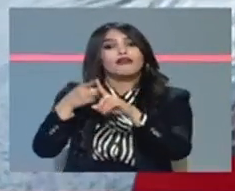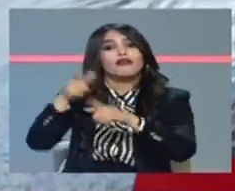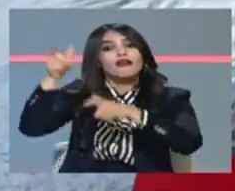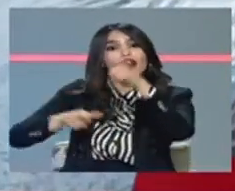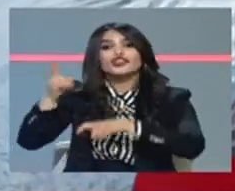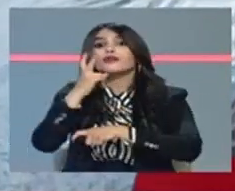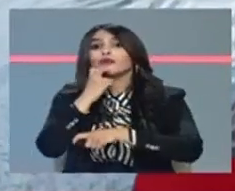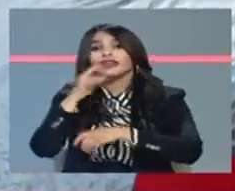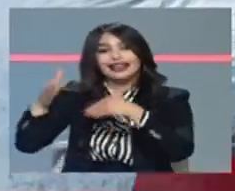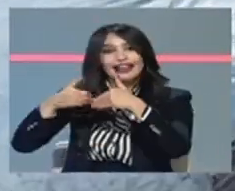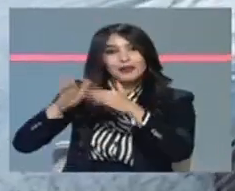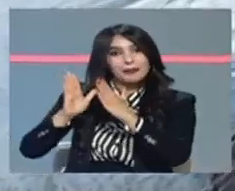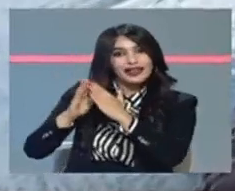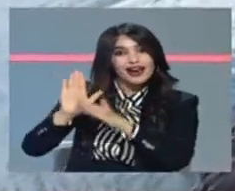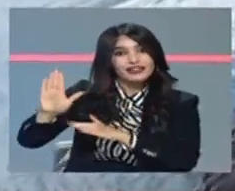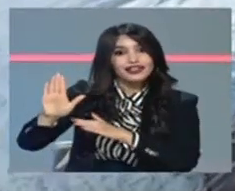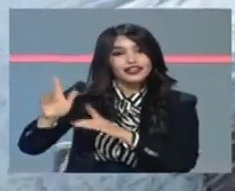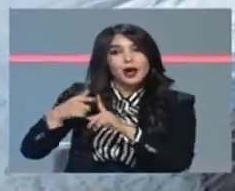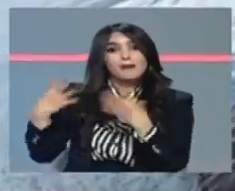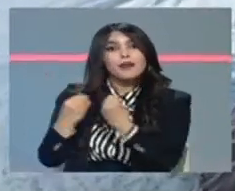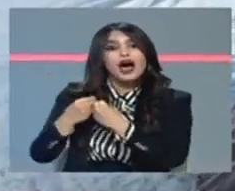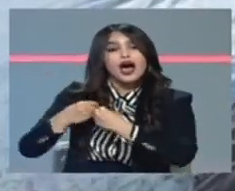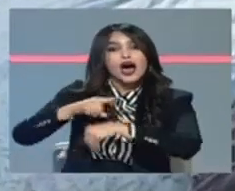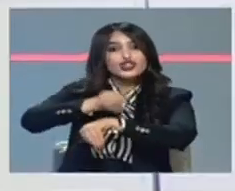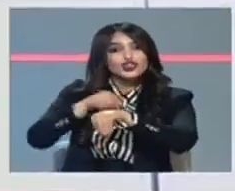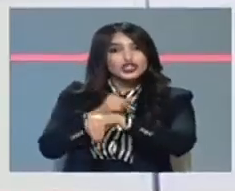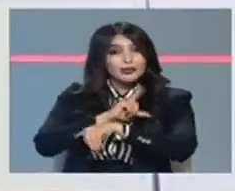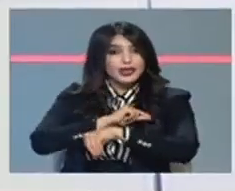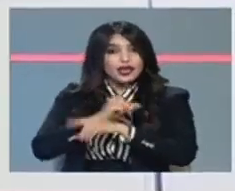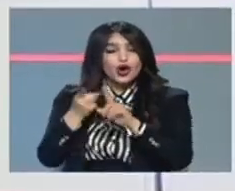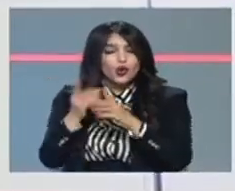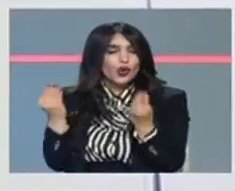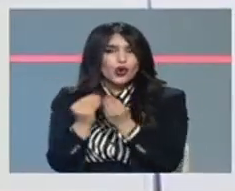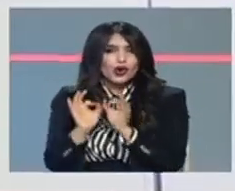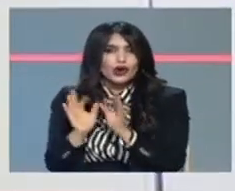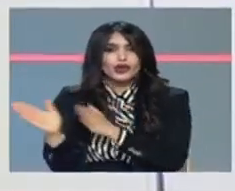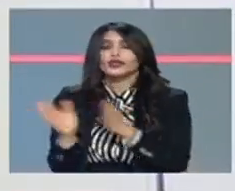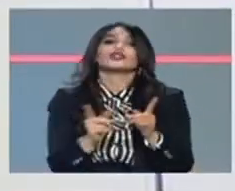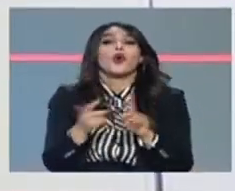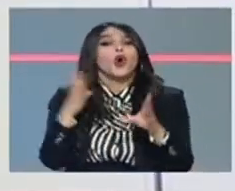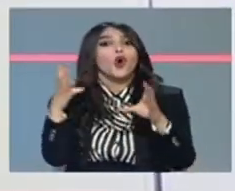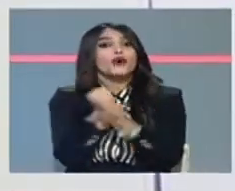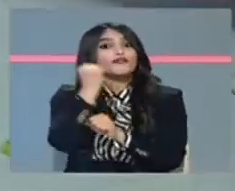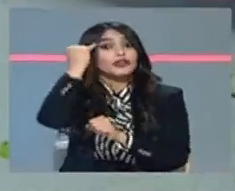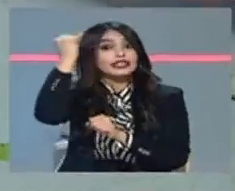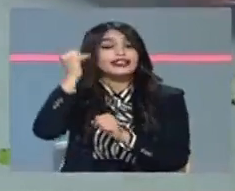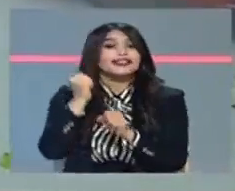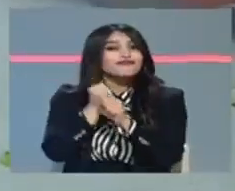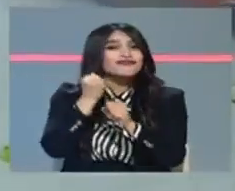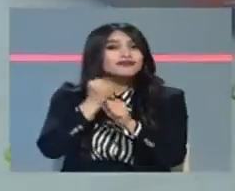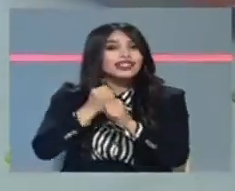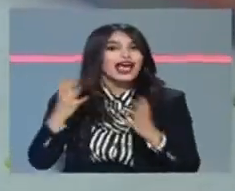تحت إشراف الشرطة البيئية والأمن. نجاح هذه المبادرات قد يكون حافزا لدى